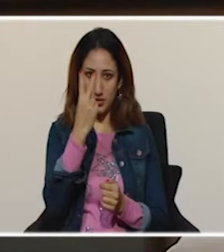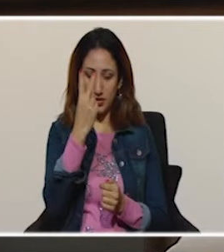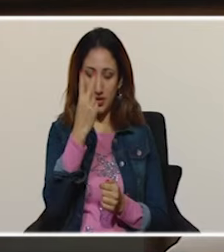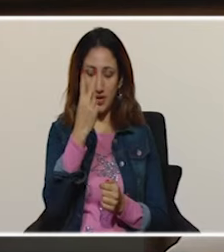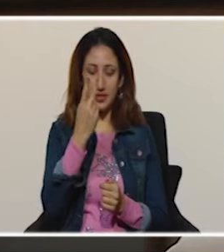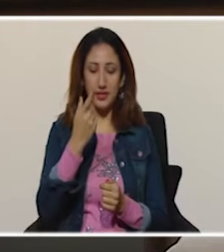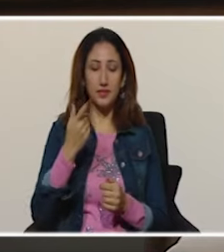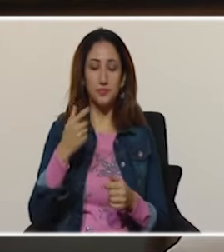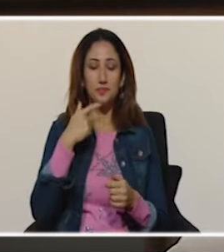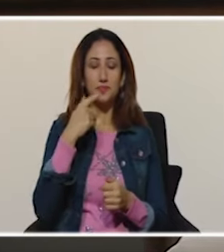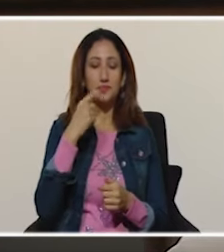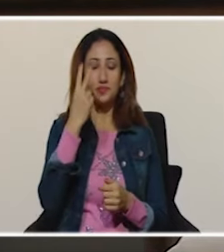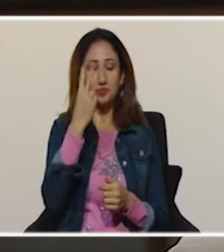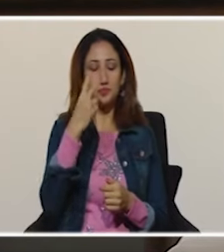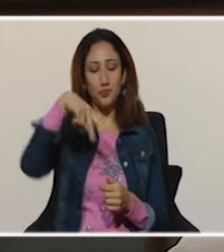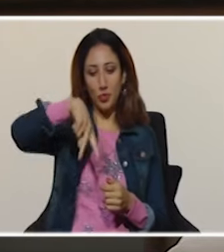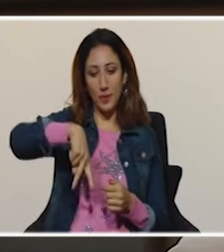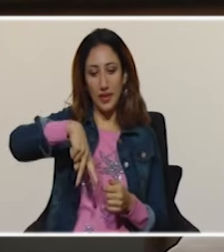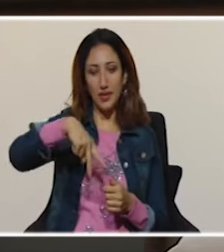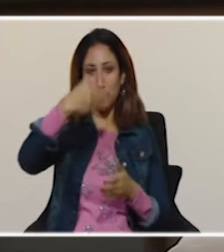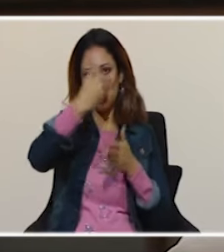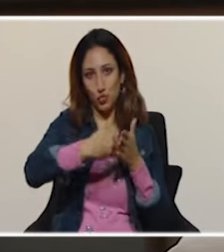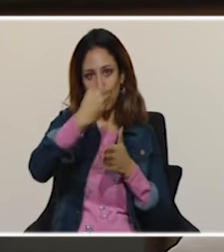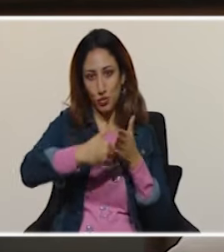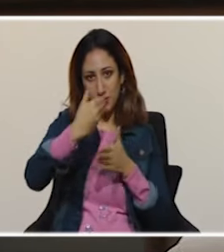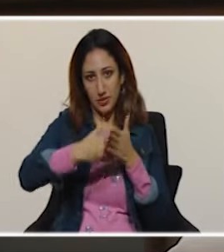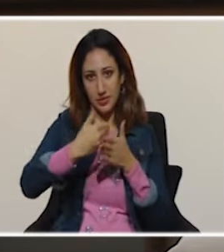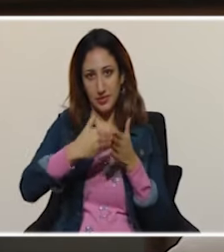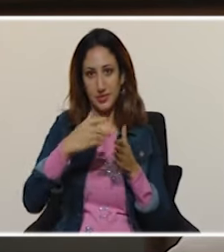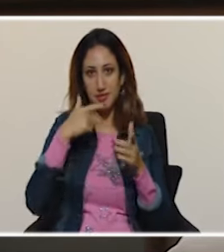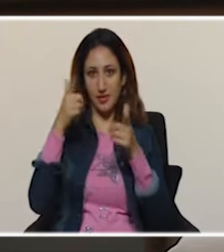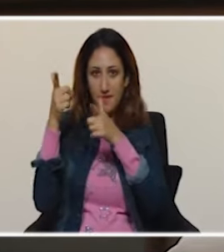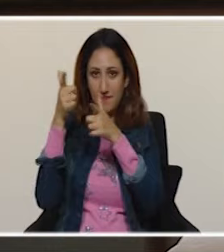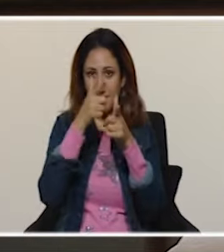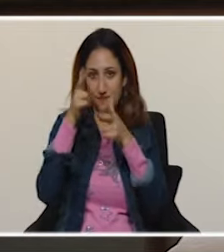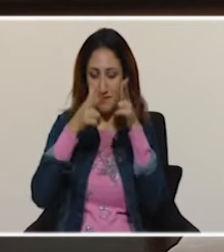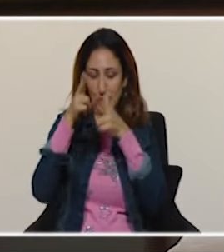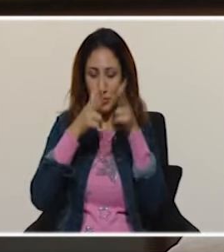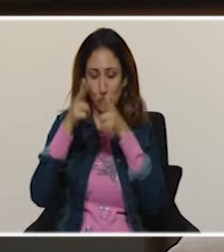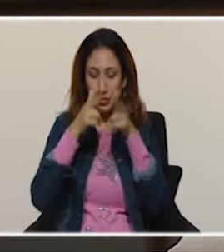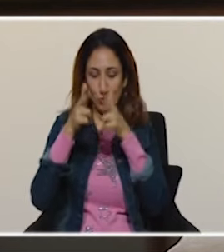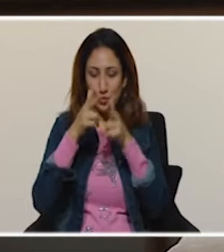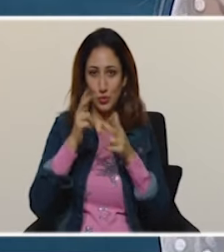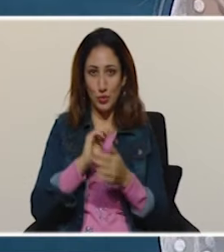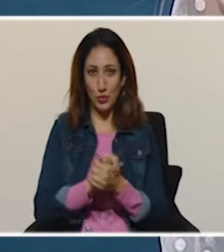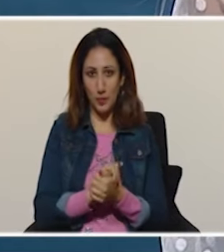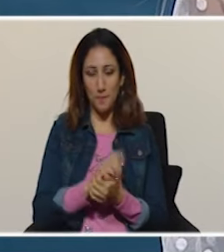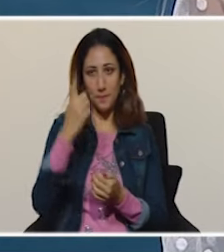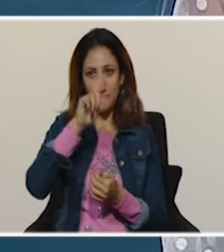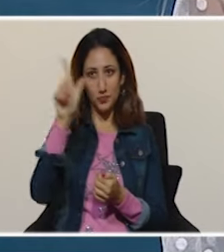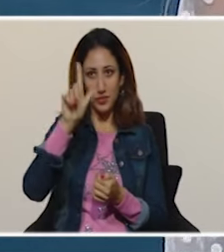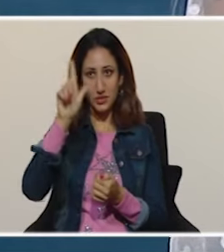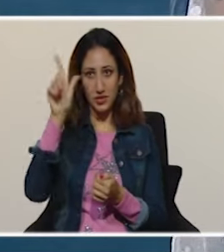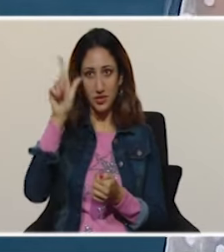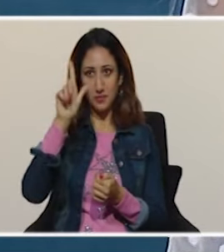وحب، وأول ألبوم كان سنة 2008 صورتي منه كليب أظن بعنوان لو حب ده وأنت بقى. أيوه صح؟